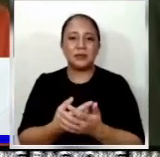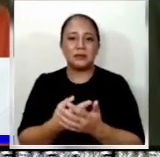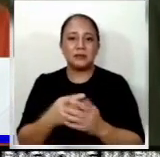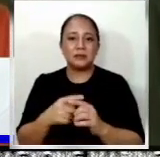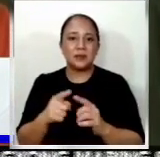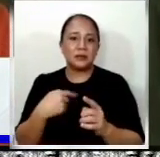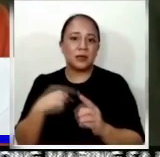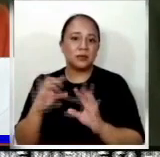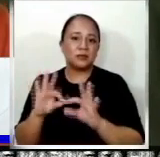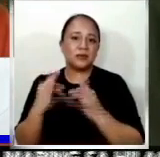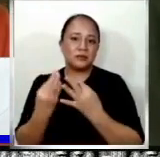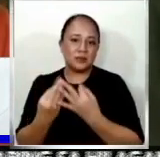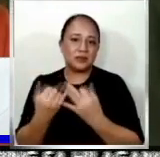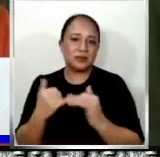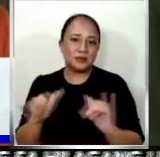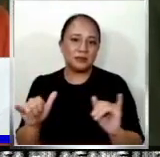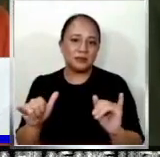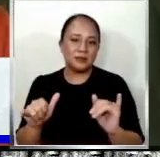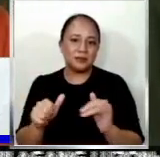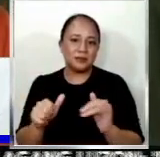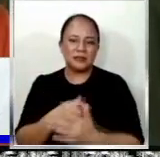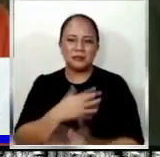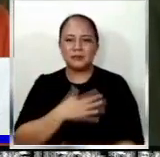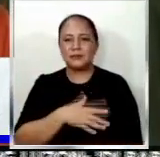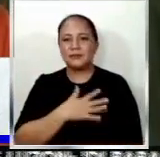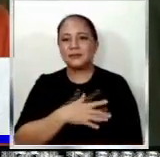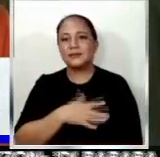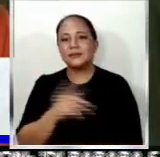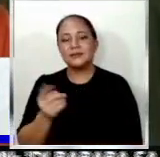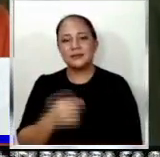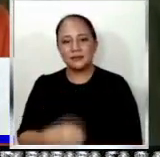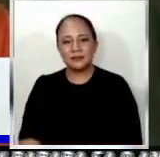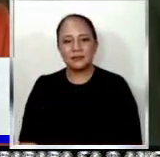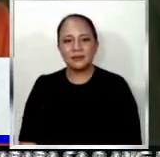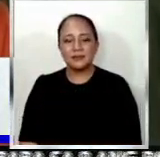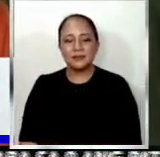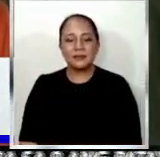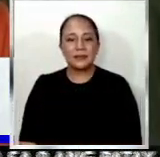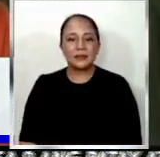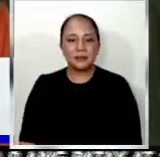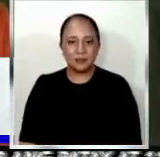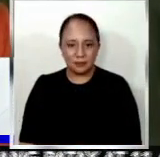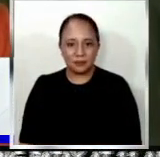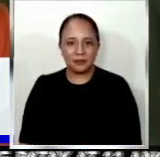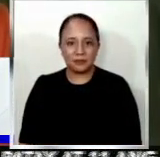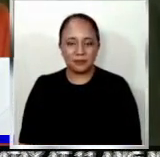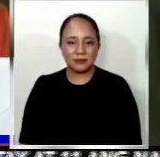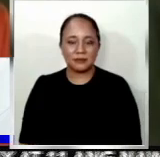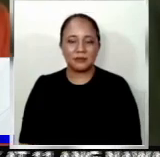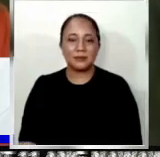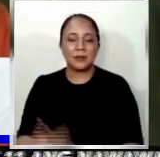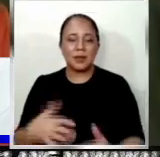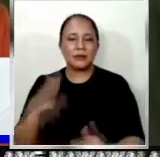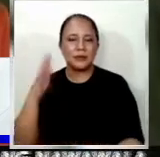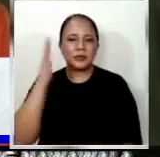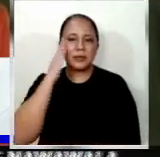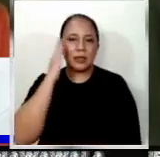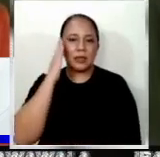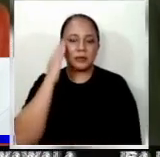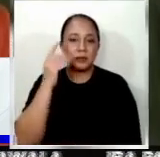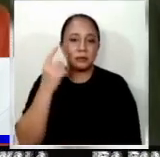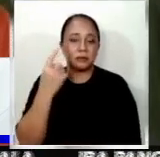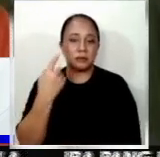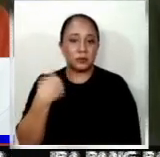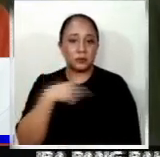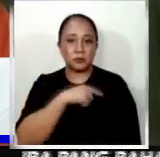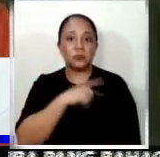pamilya. Masakit po sa kanila, lalo na po kung alam na rin nila na kami